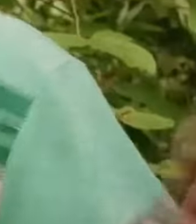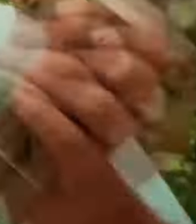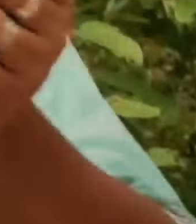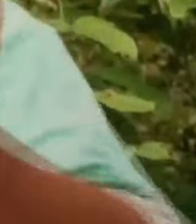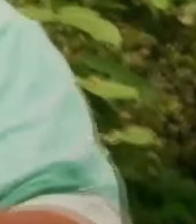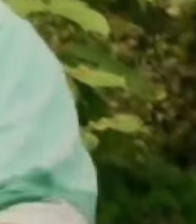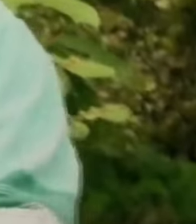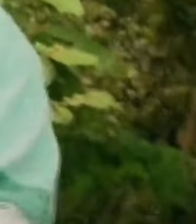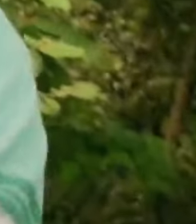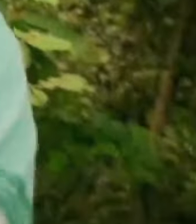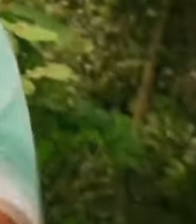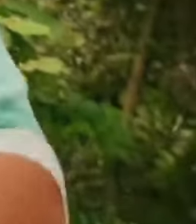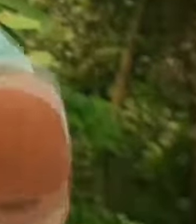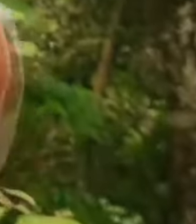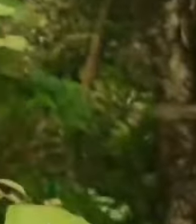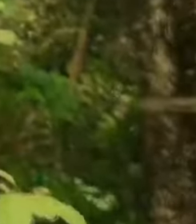Mestilah.